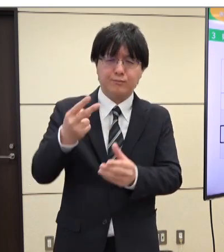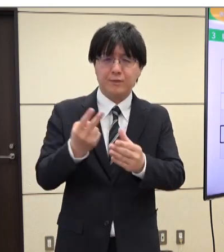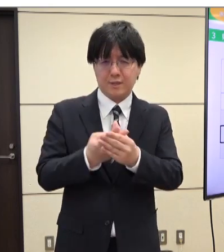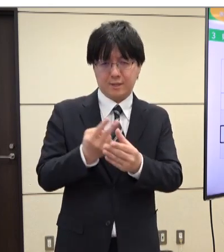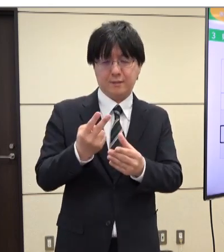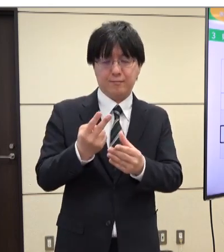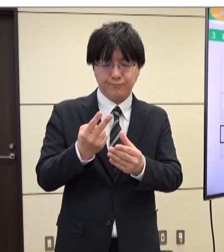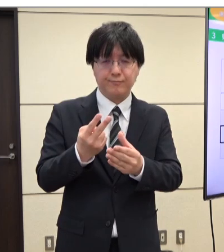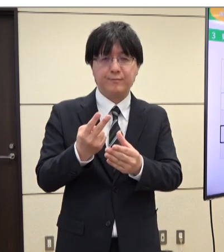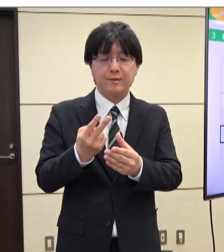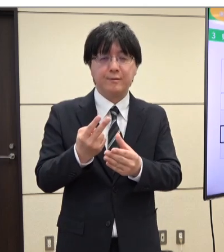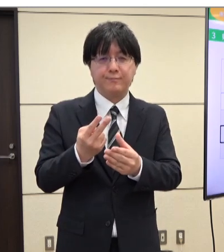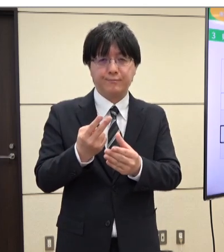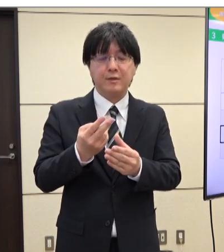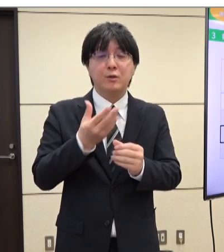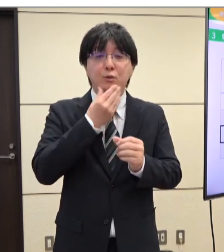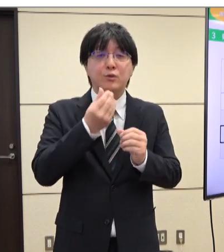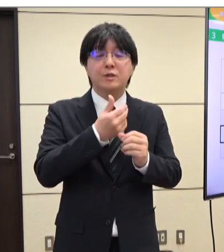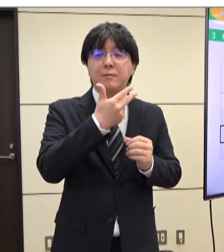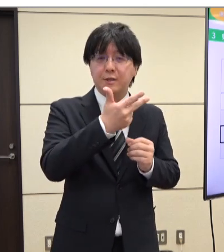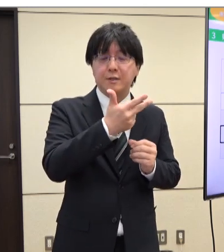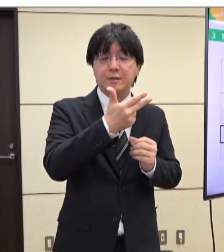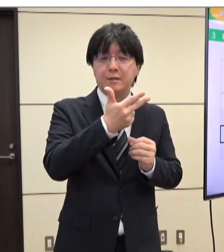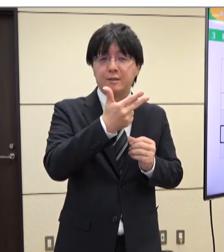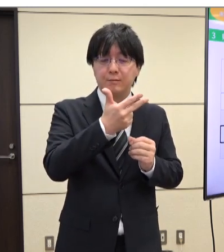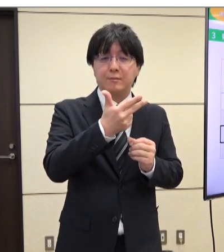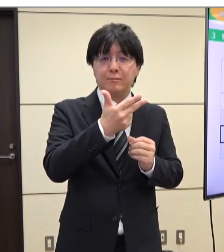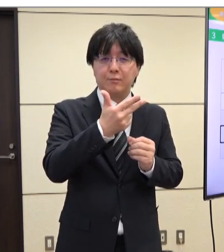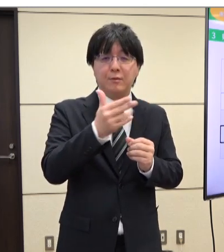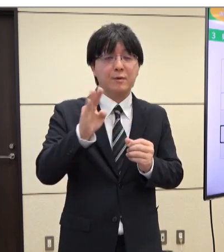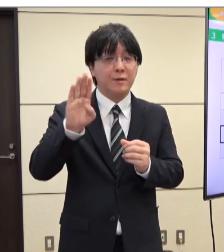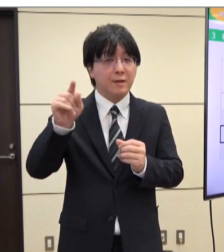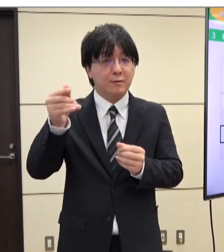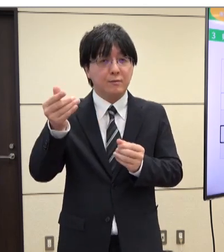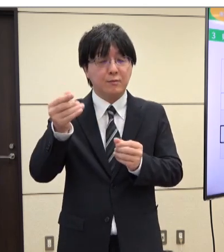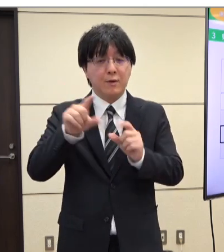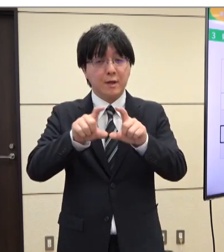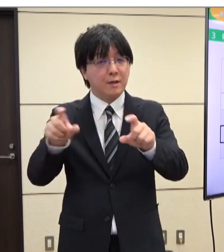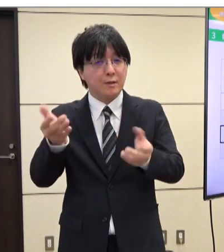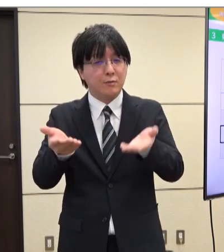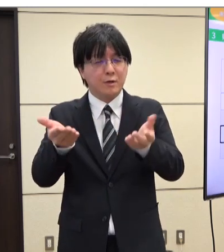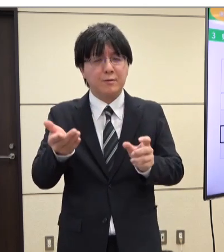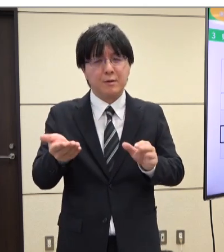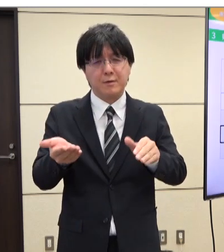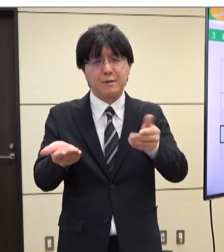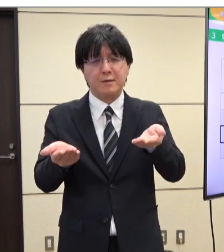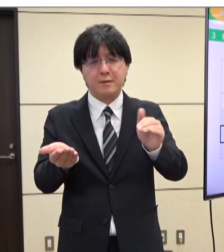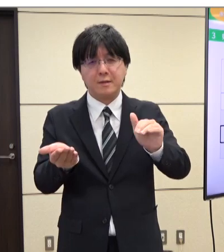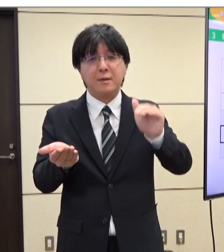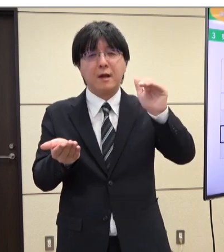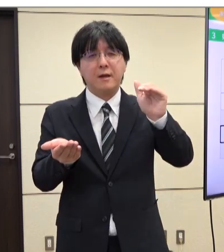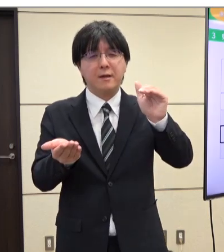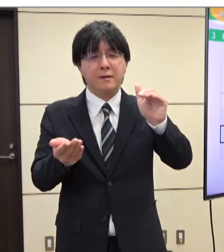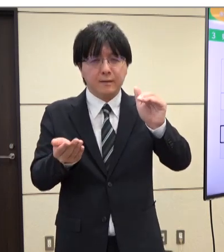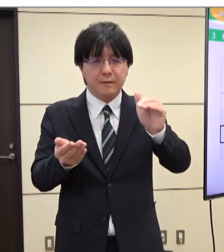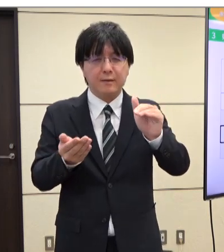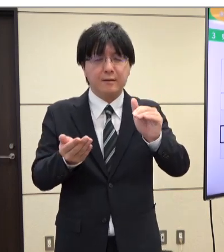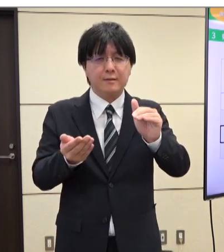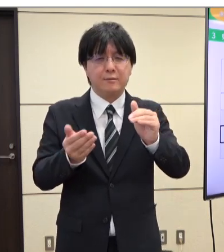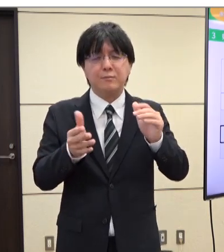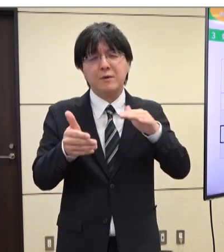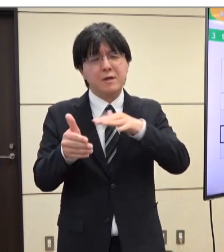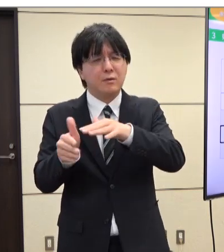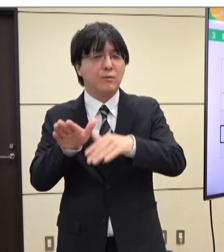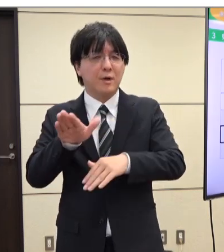ので県の平均も押し上げているような結果になっております。まあ、ゴミの有料化に関しては当